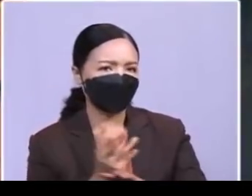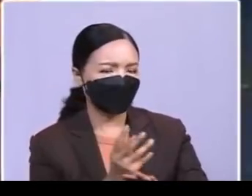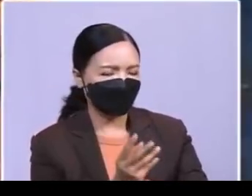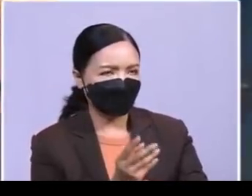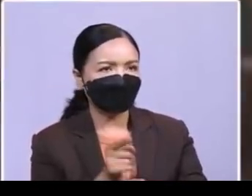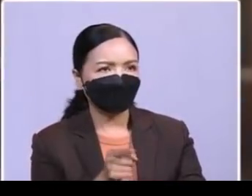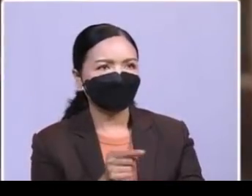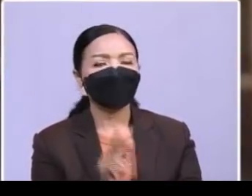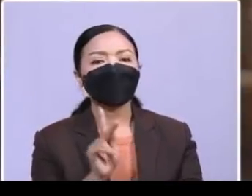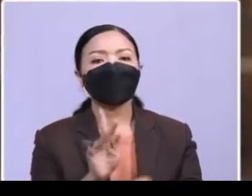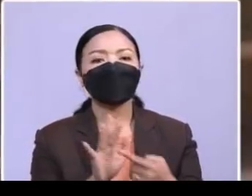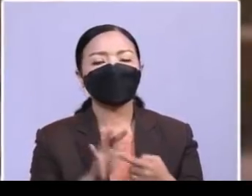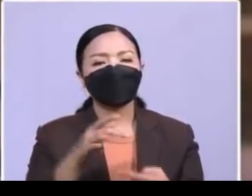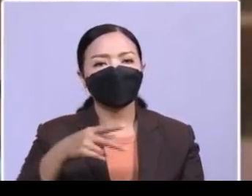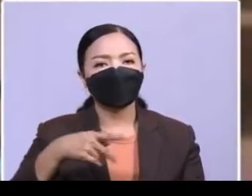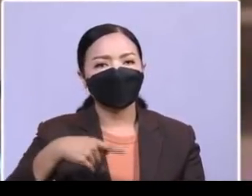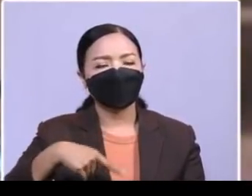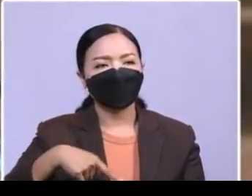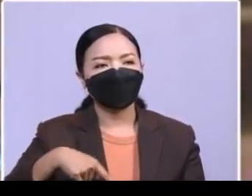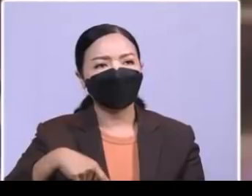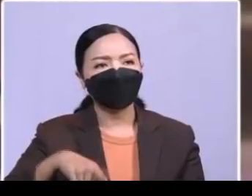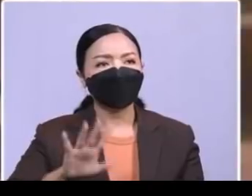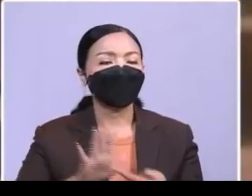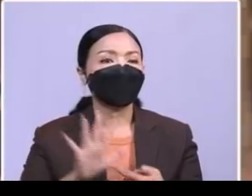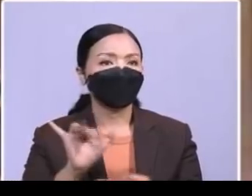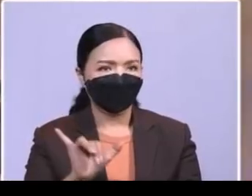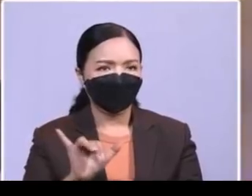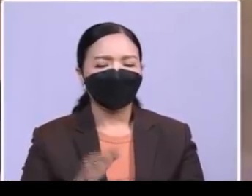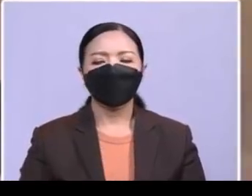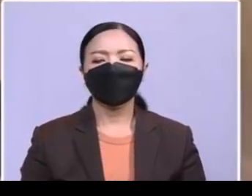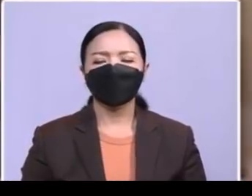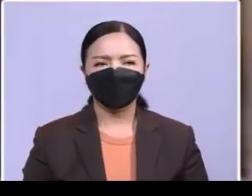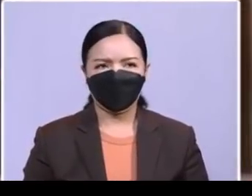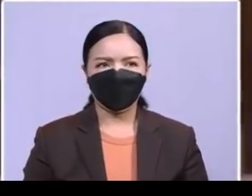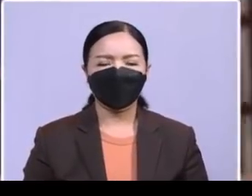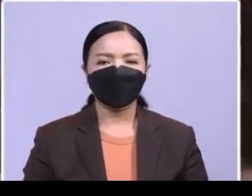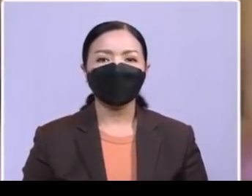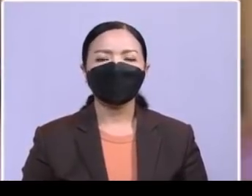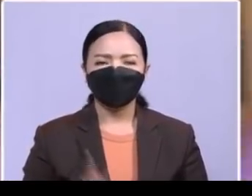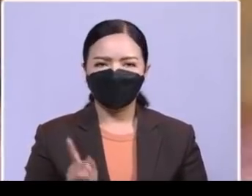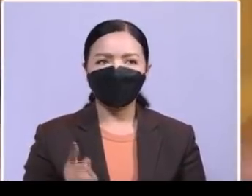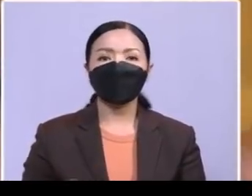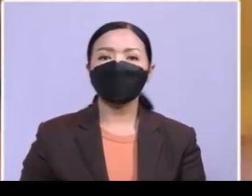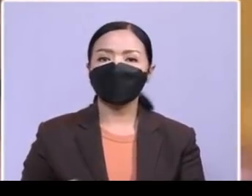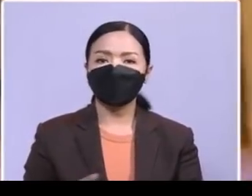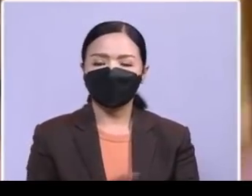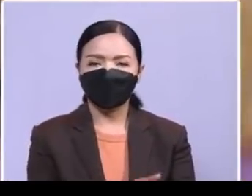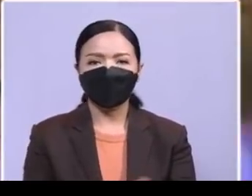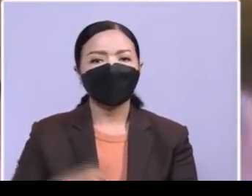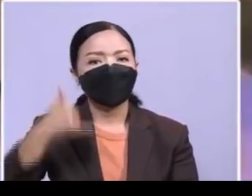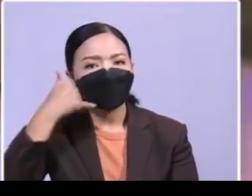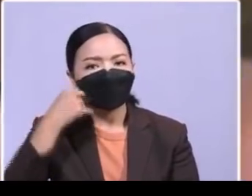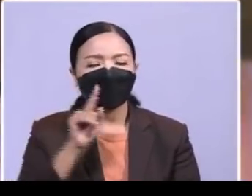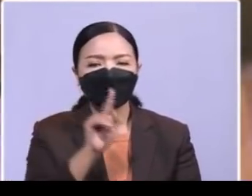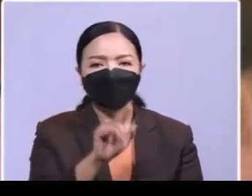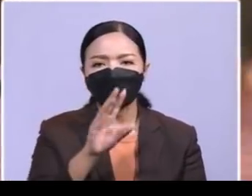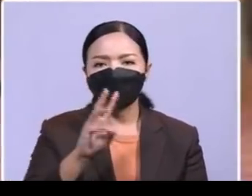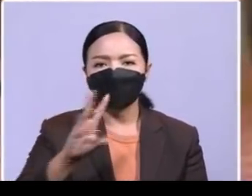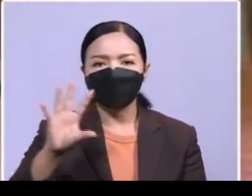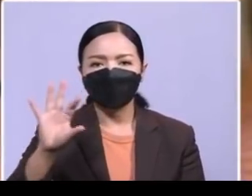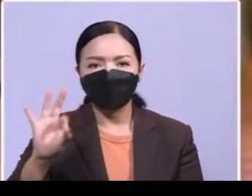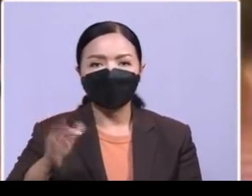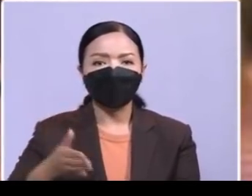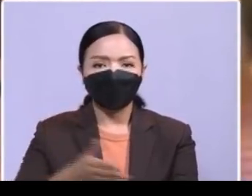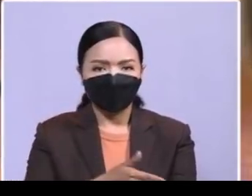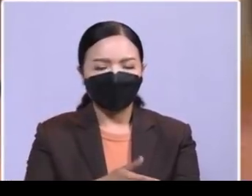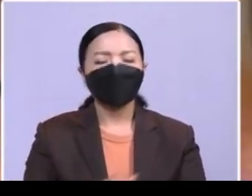ข้ามาช่วยเหลือเลยฮะคือสอบถามเนี่ยใจความก็ได้ว่าคือก่อนที่จะโทรแจ้ง1669เนี่ย